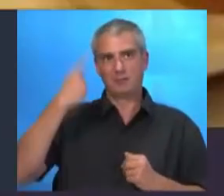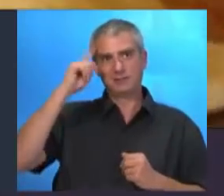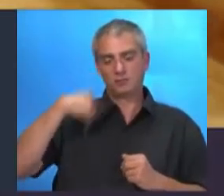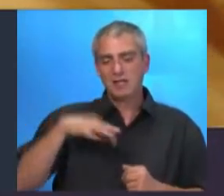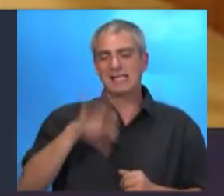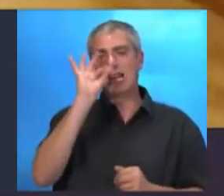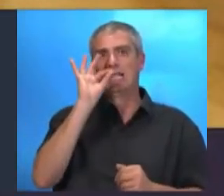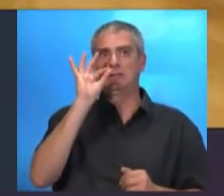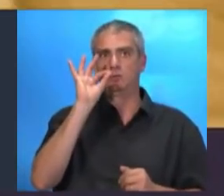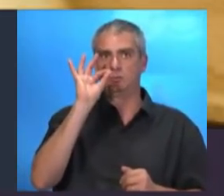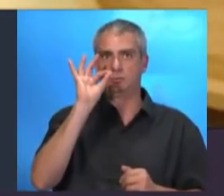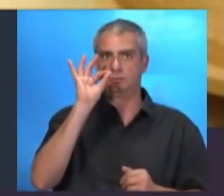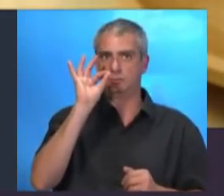גילינו.